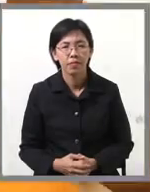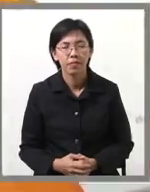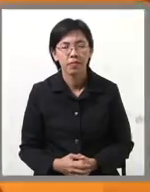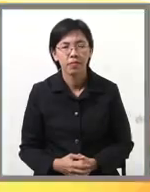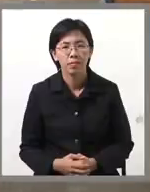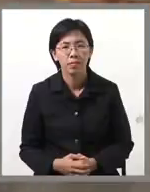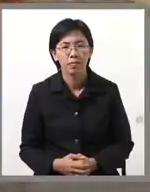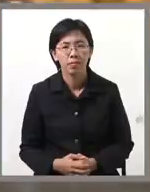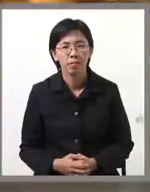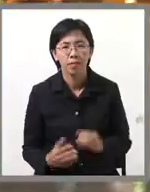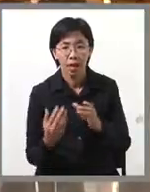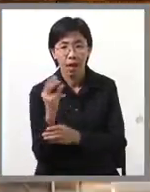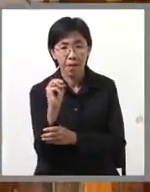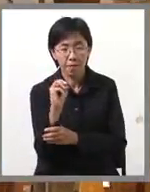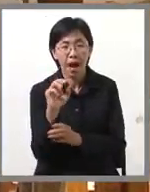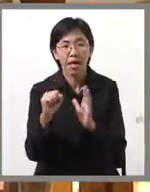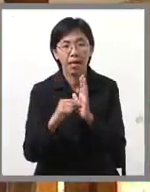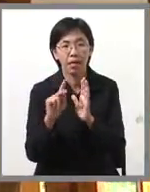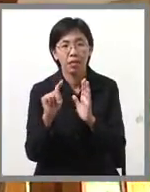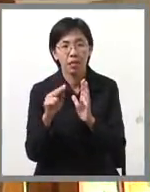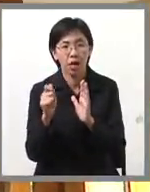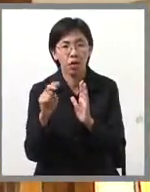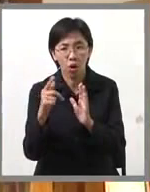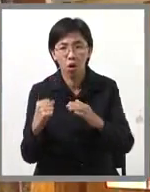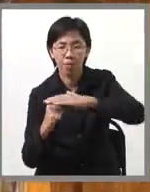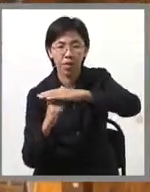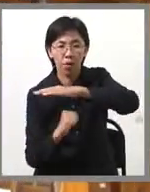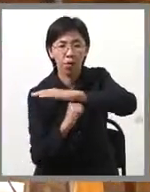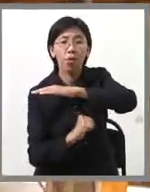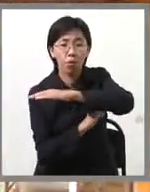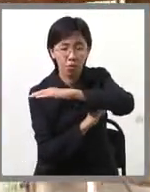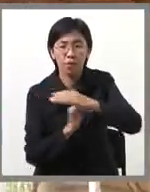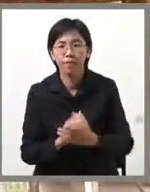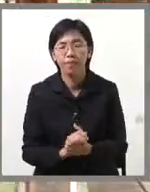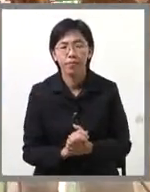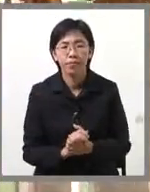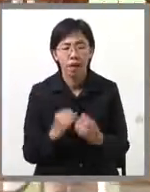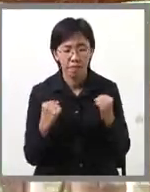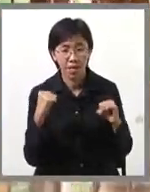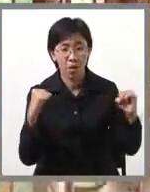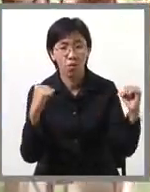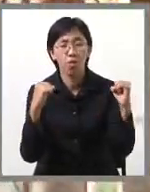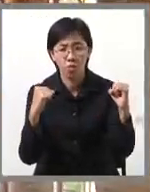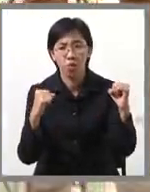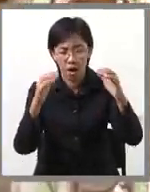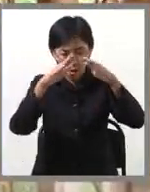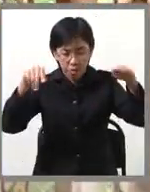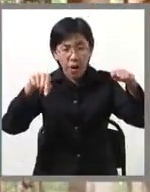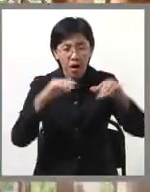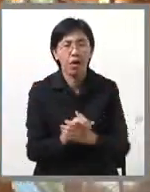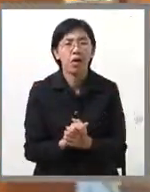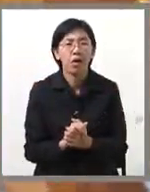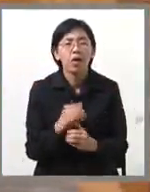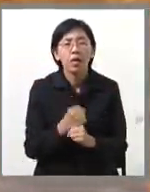เนี่ยก็เป็นตัวไม้สักทองทั้งหมดก็เป็นเสาแล้วก็เราจะทำพิพิธภัณฑ์ตามปีหน้าเป็นพิ